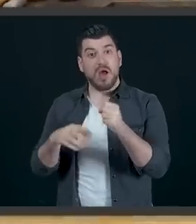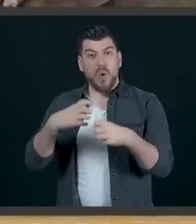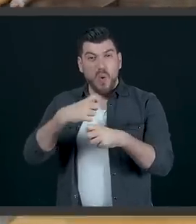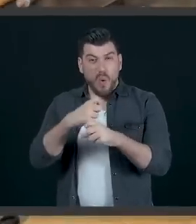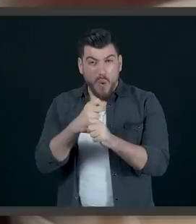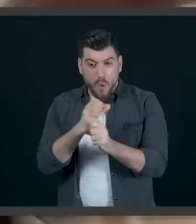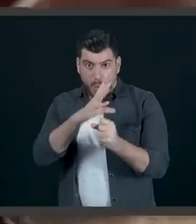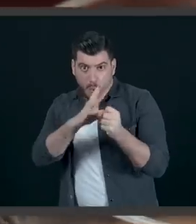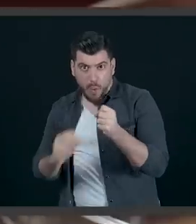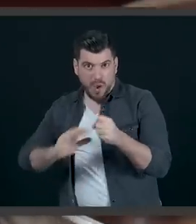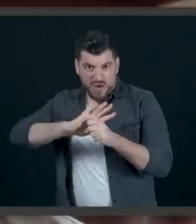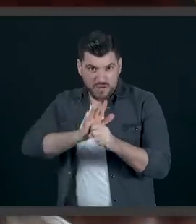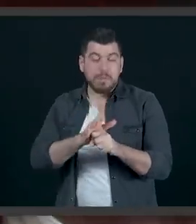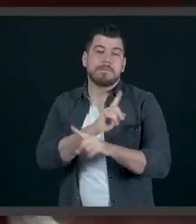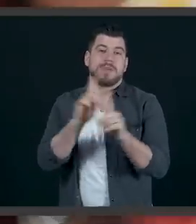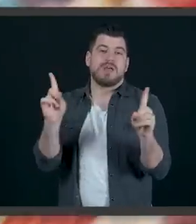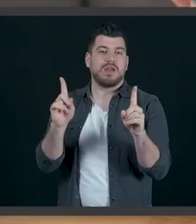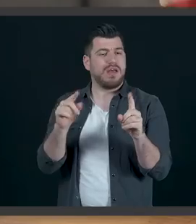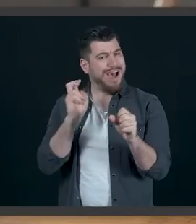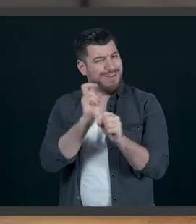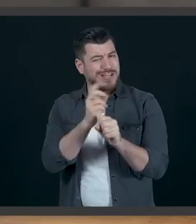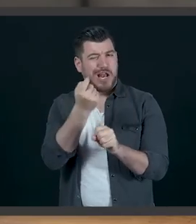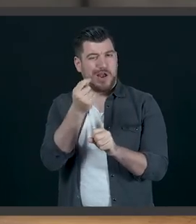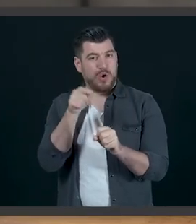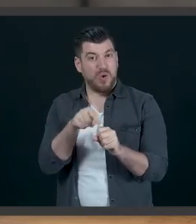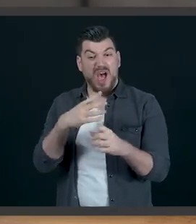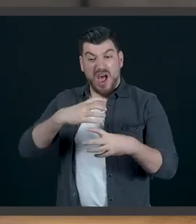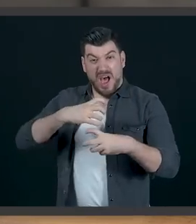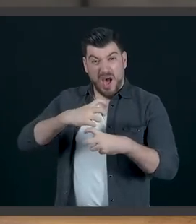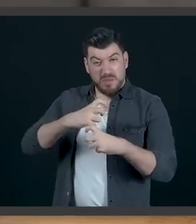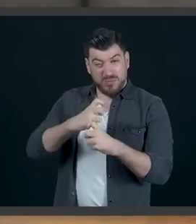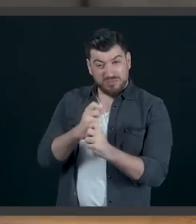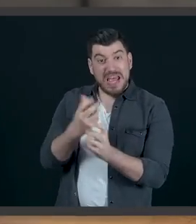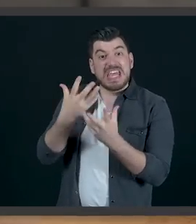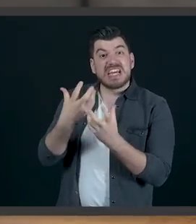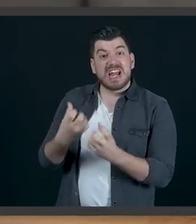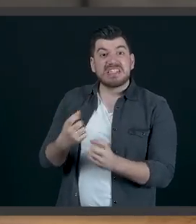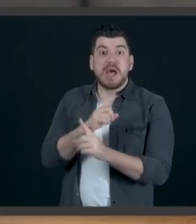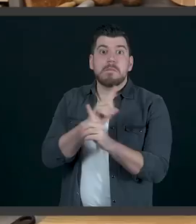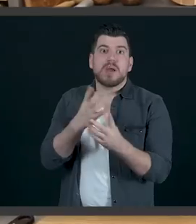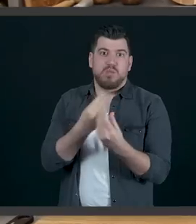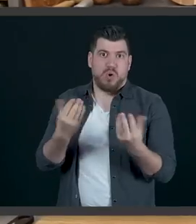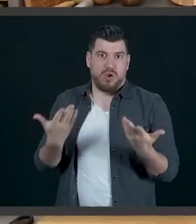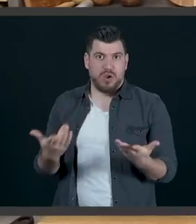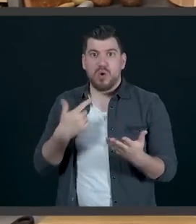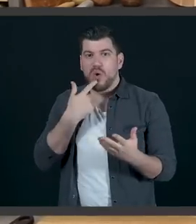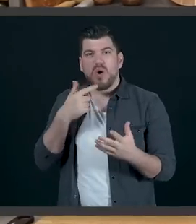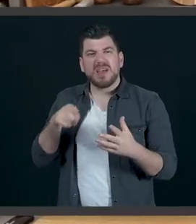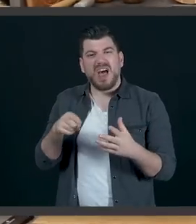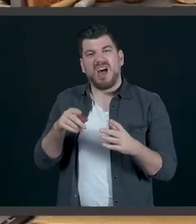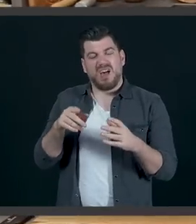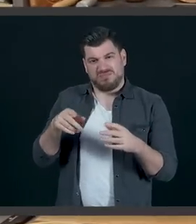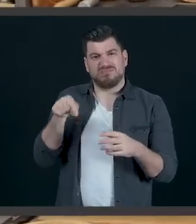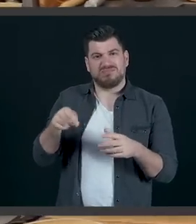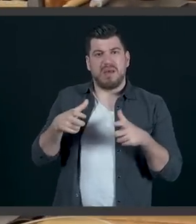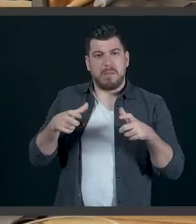περισσότερα. Εδώ. Βγάλετε αρκετό γιατί άμα αφήσουμε πολύ υγρασία στο τέλος θα πανιάσει το ζυμάρι μας μέσα στο φούρνο και είναι κάτι